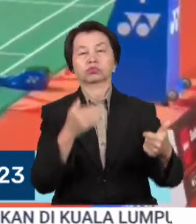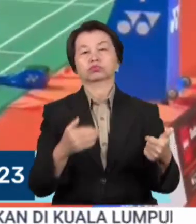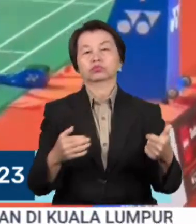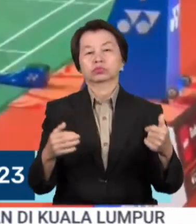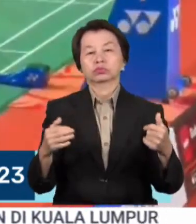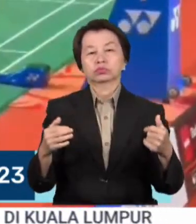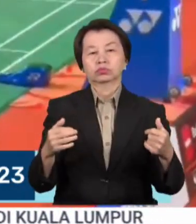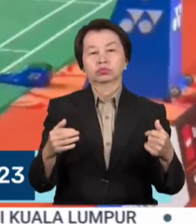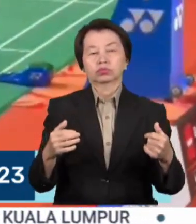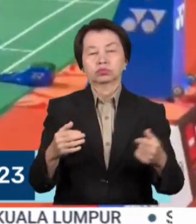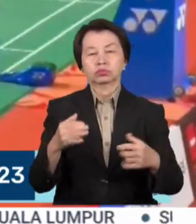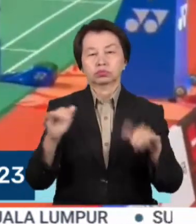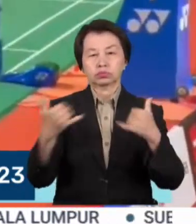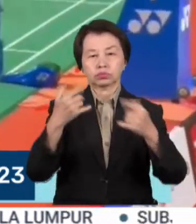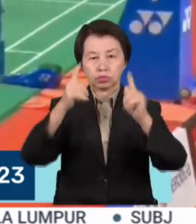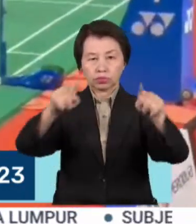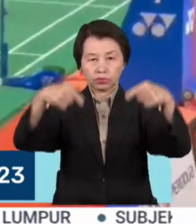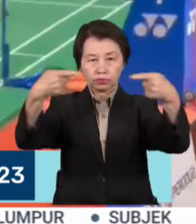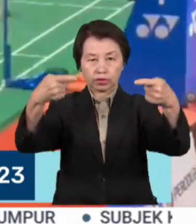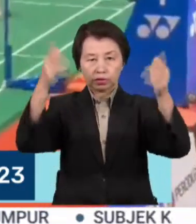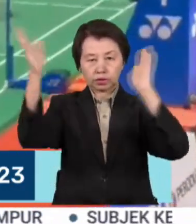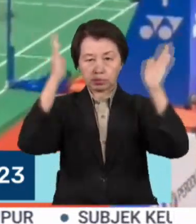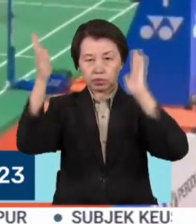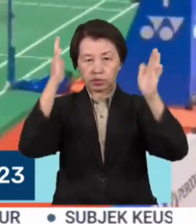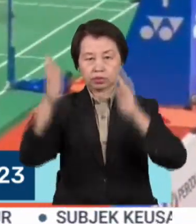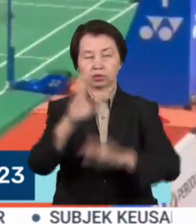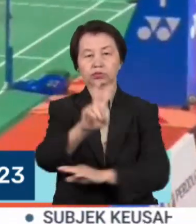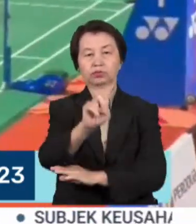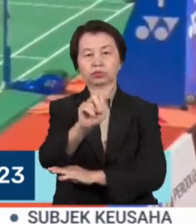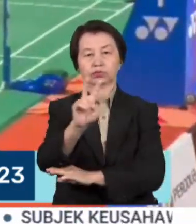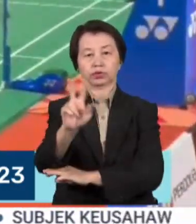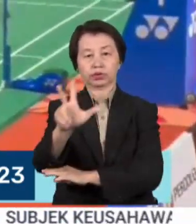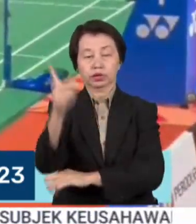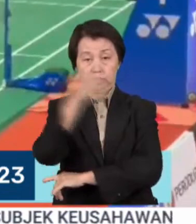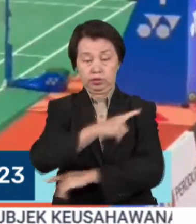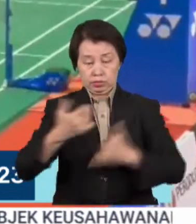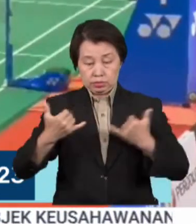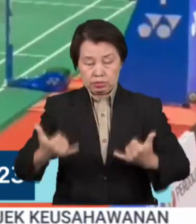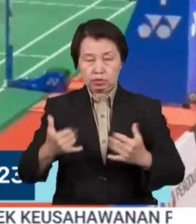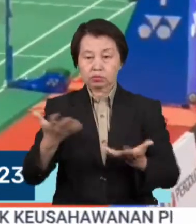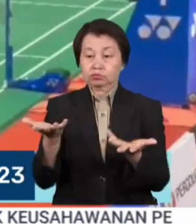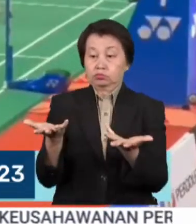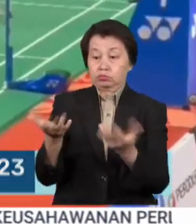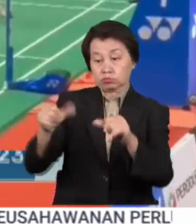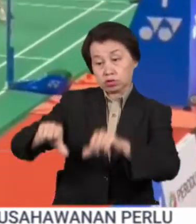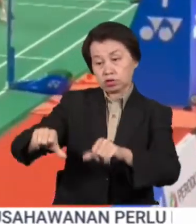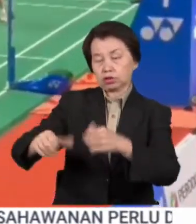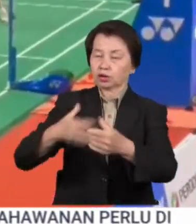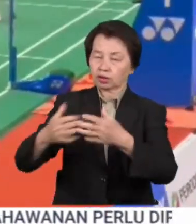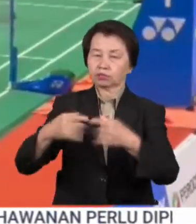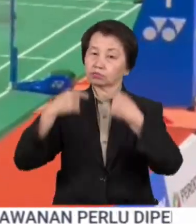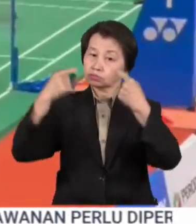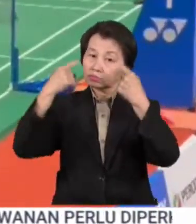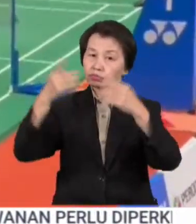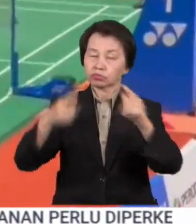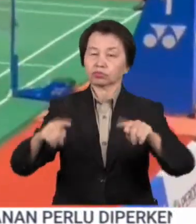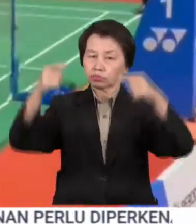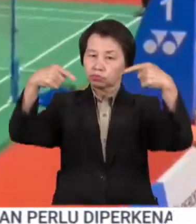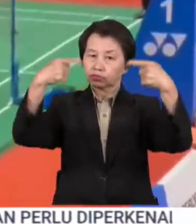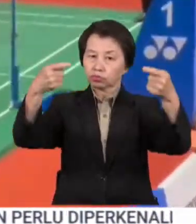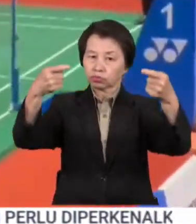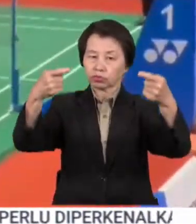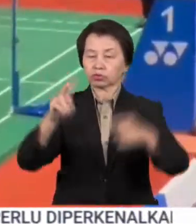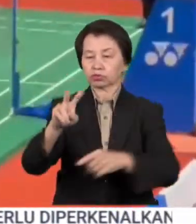So-hee pada aksi final Malaysia Master 2023 hari ini. Biarpun tewas, namun pencapaian ke final Malaysia